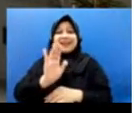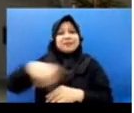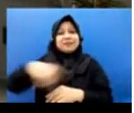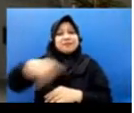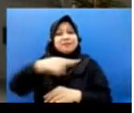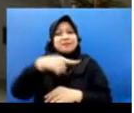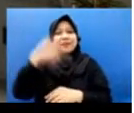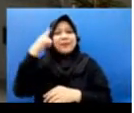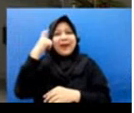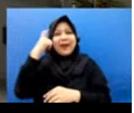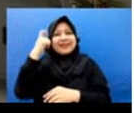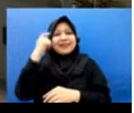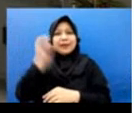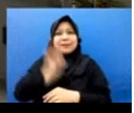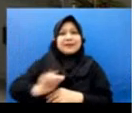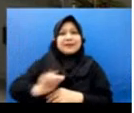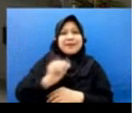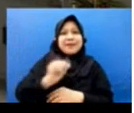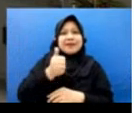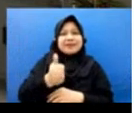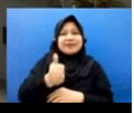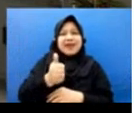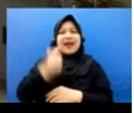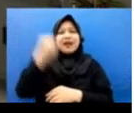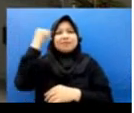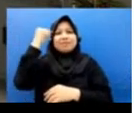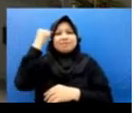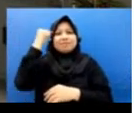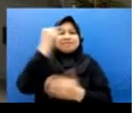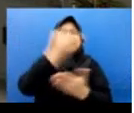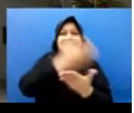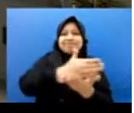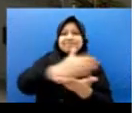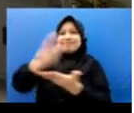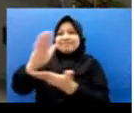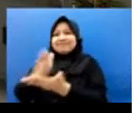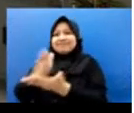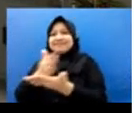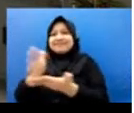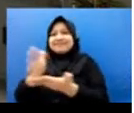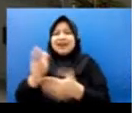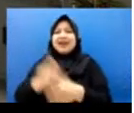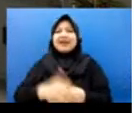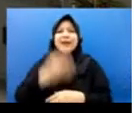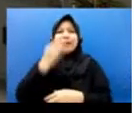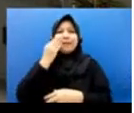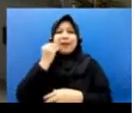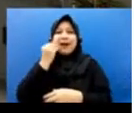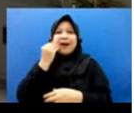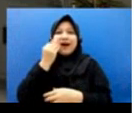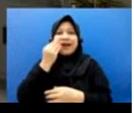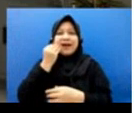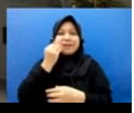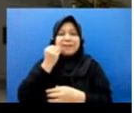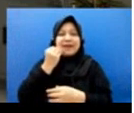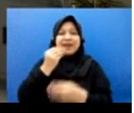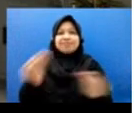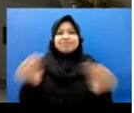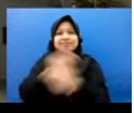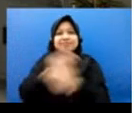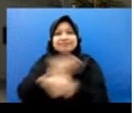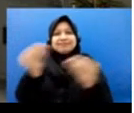saling bertukar pikiran, bisa saling untuk memberikan pengalaman, dan juga tentunya bisa saling